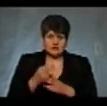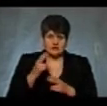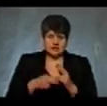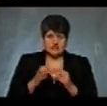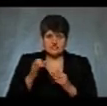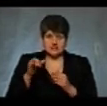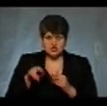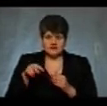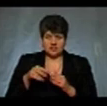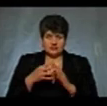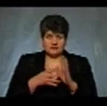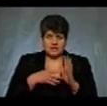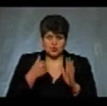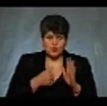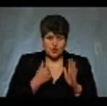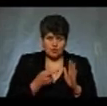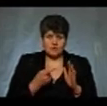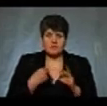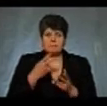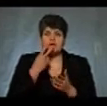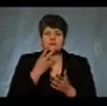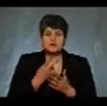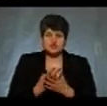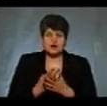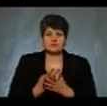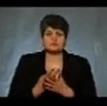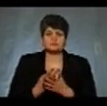січня 2019 року. Ми передбачаємо